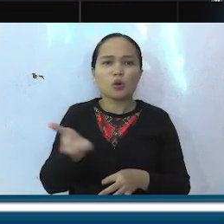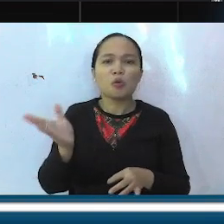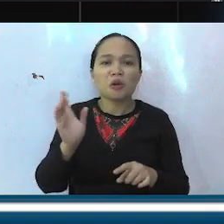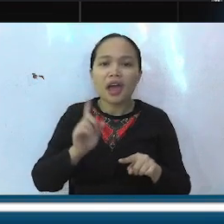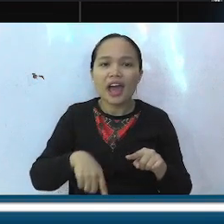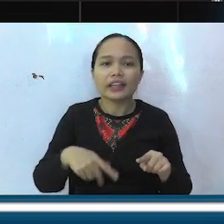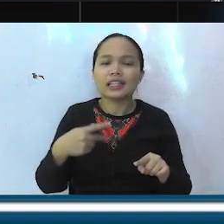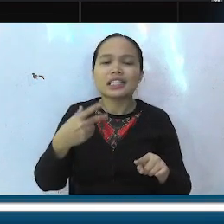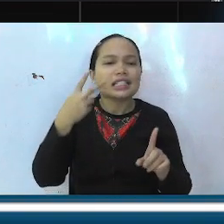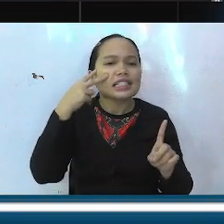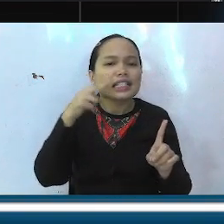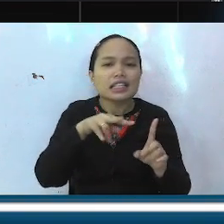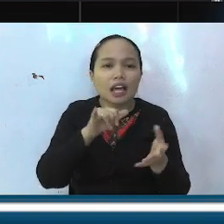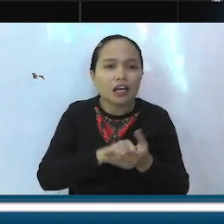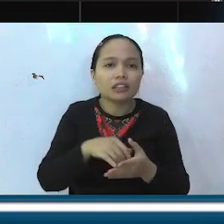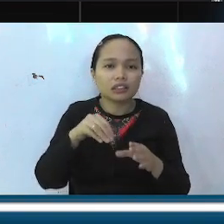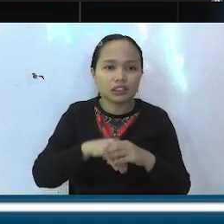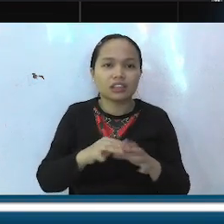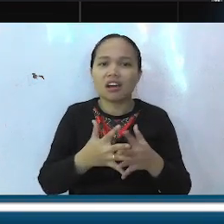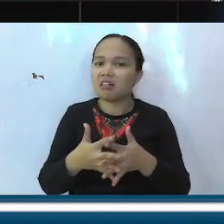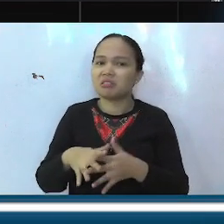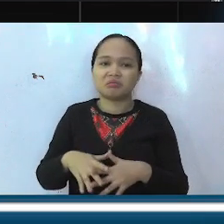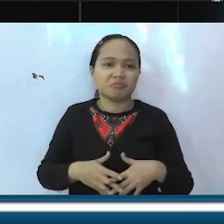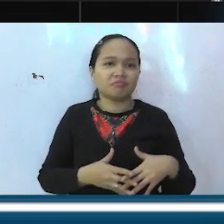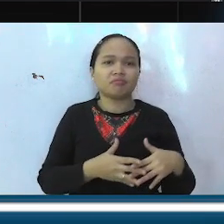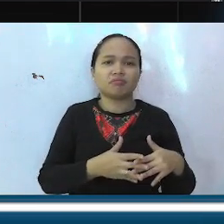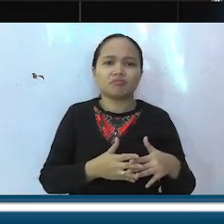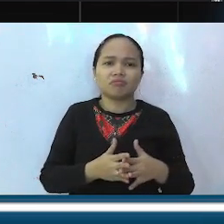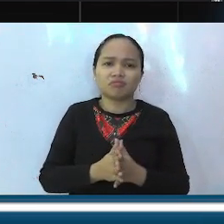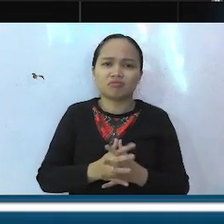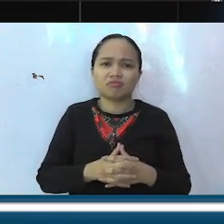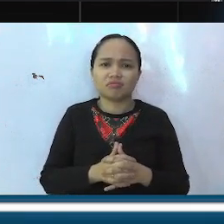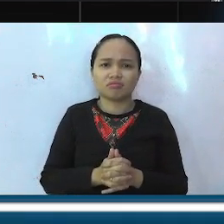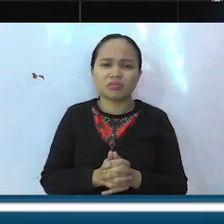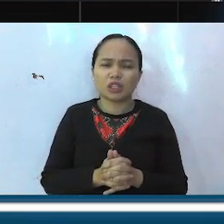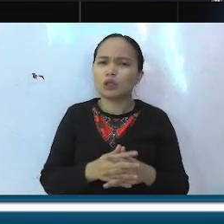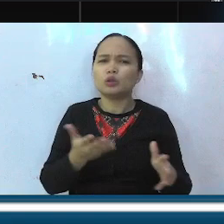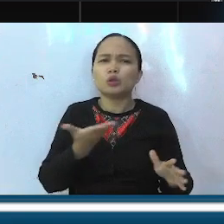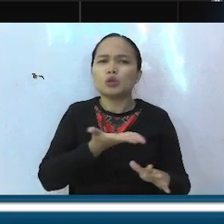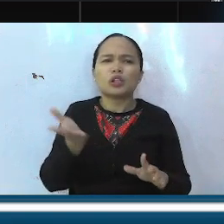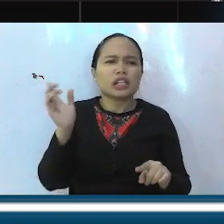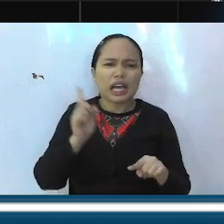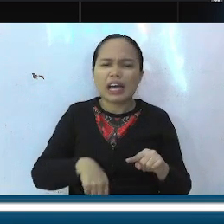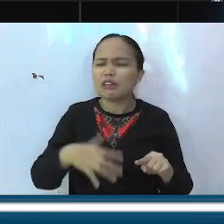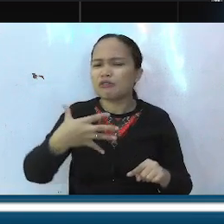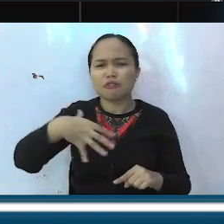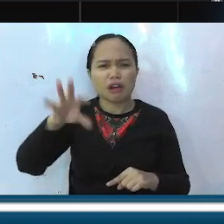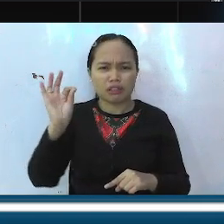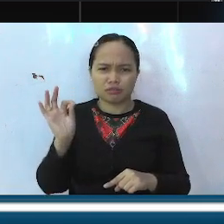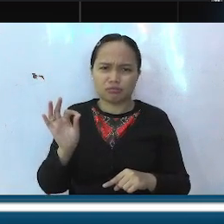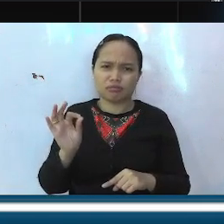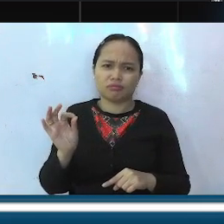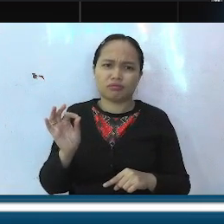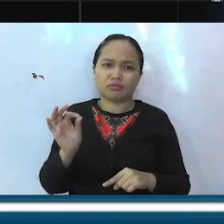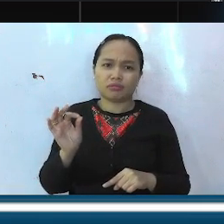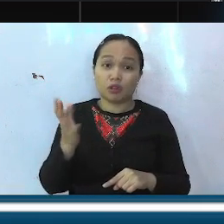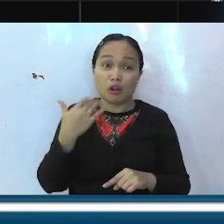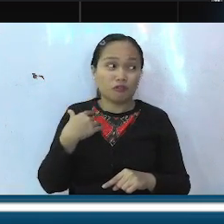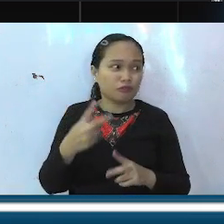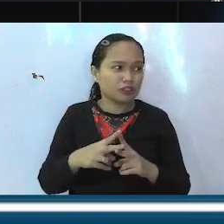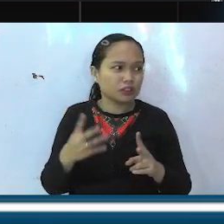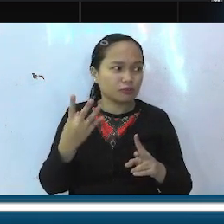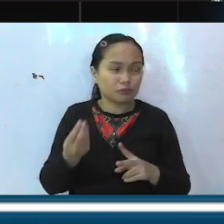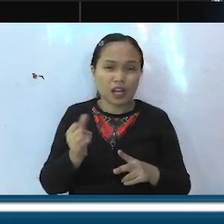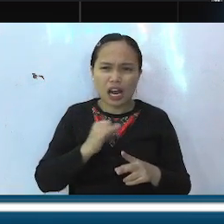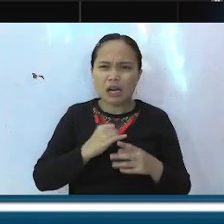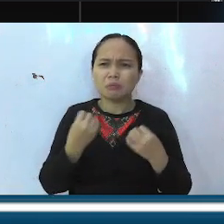yan sa Amerika. Yeah. You will never find it there. Seldom. You can find few. You can find. Because, you know, I know the stories.